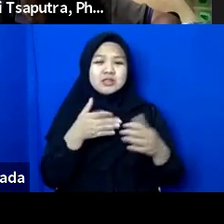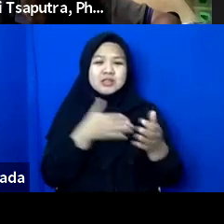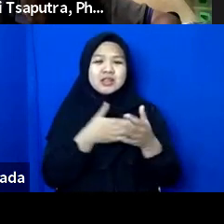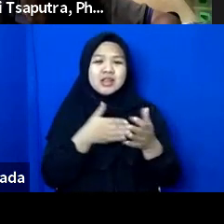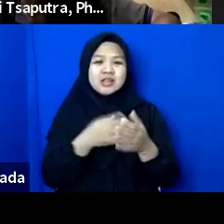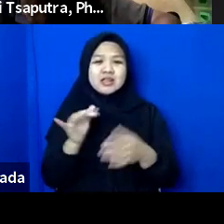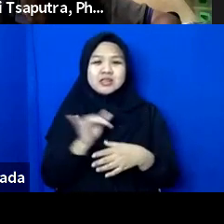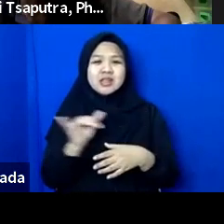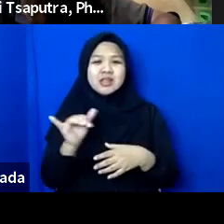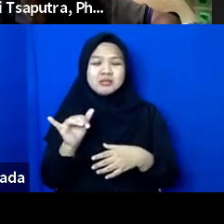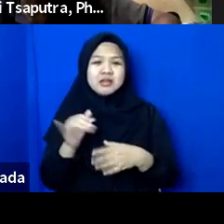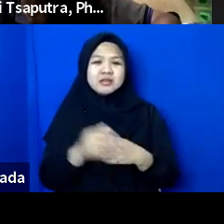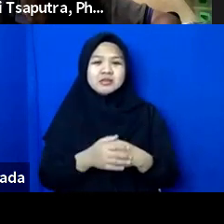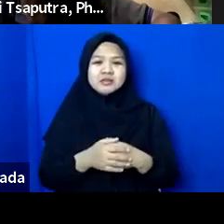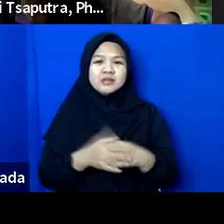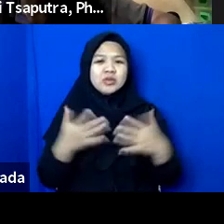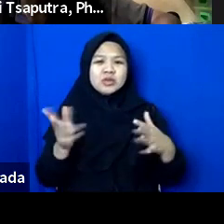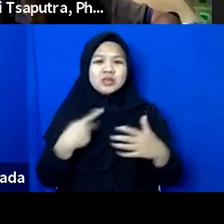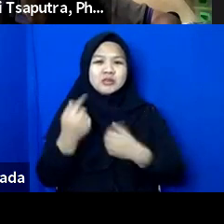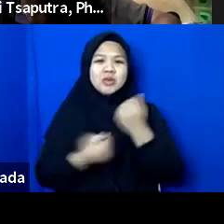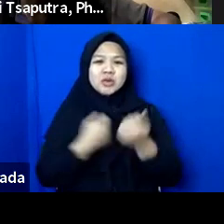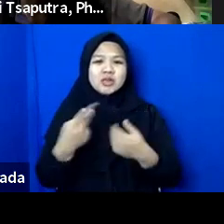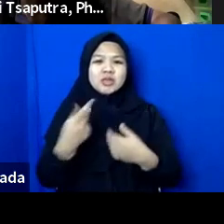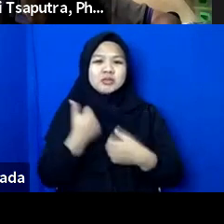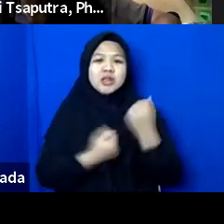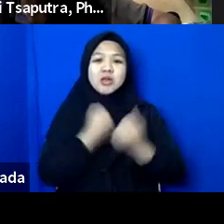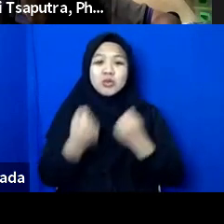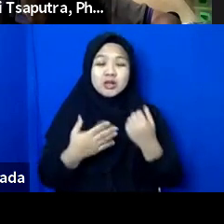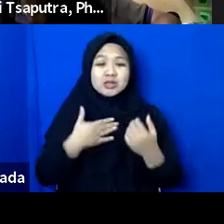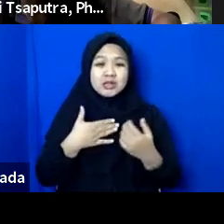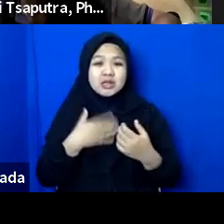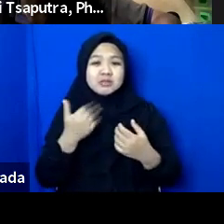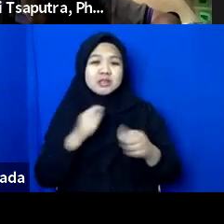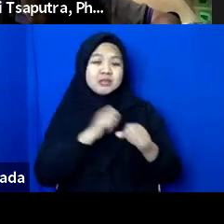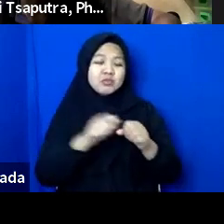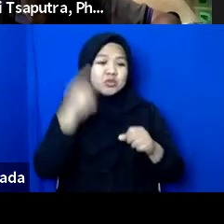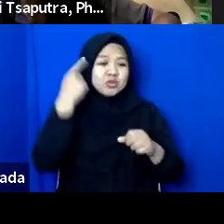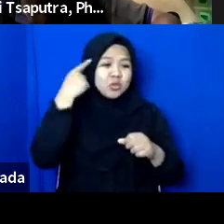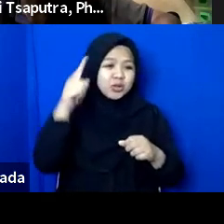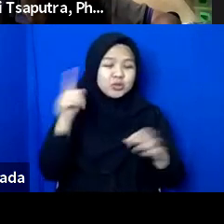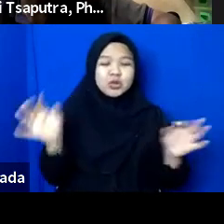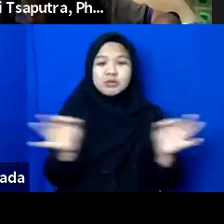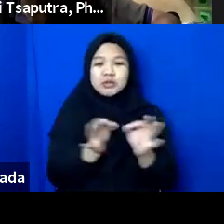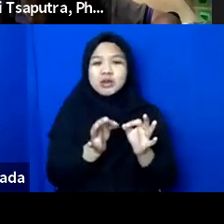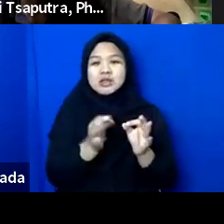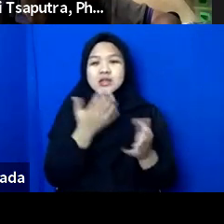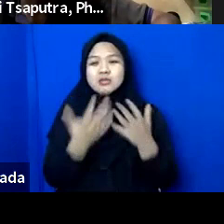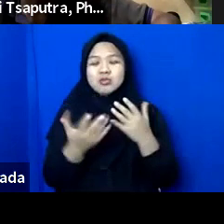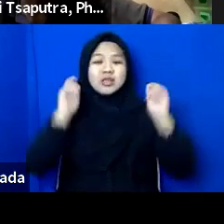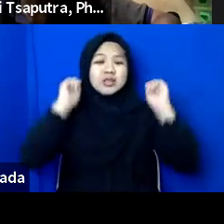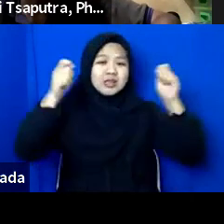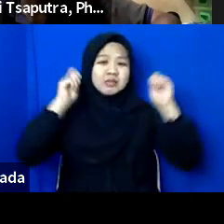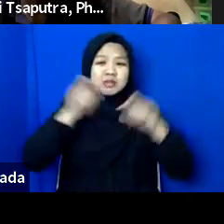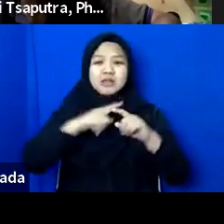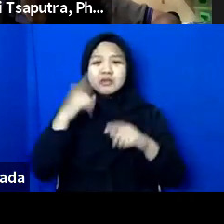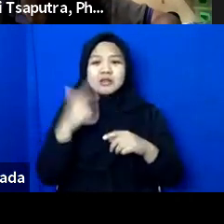yang sama yang paling ya udah kita lakukan yang bisa kita lakukan saya cuma a bisa bikin sesuatu yang pendekatannya meskipun kempeng